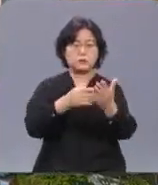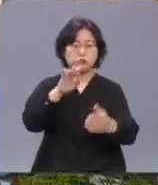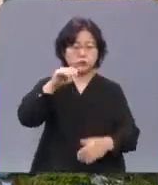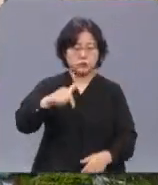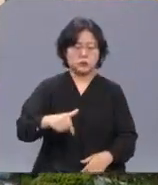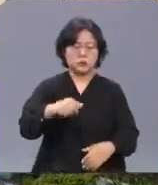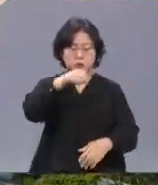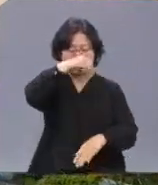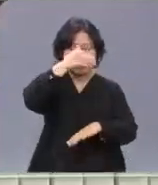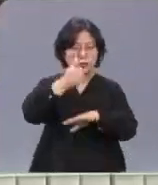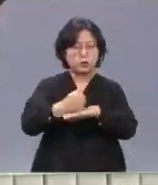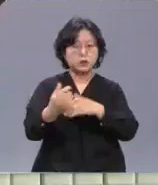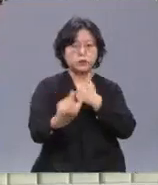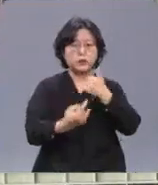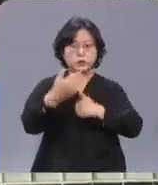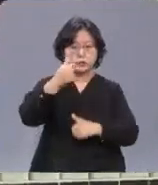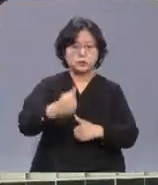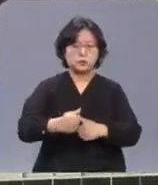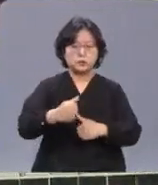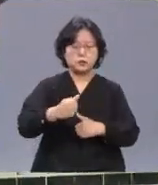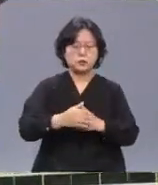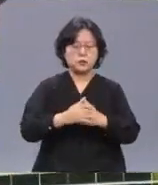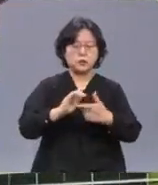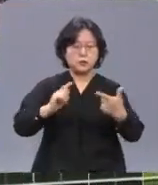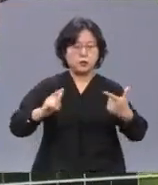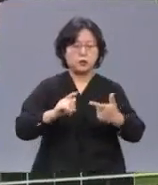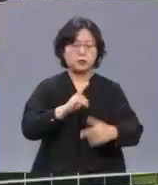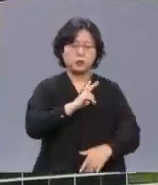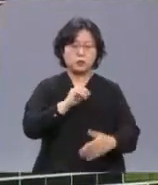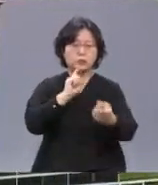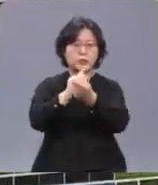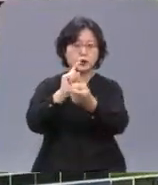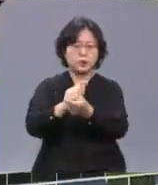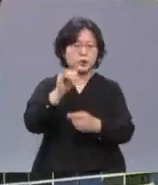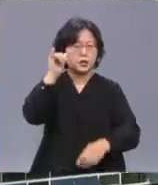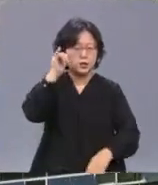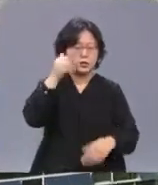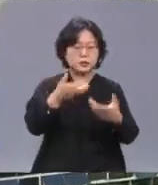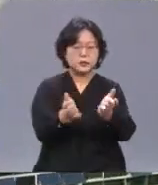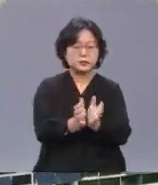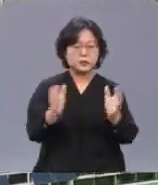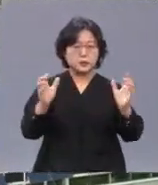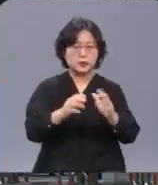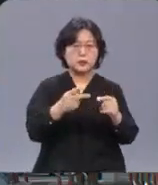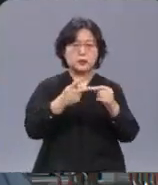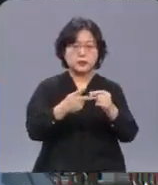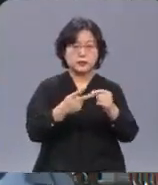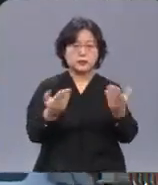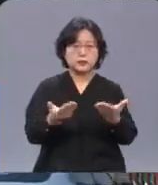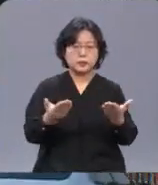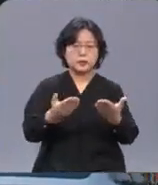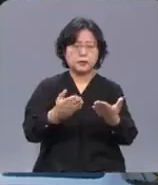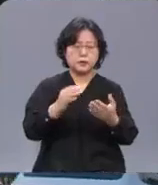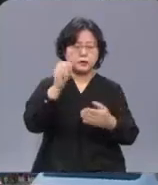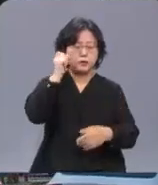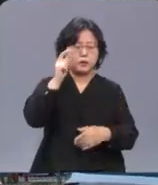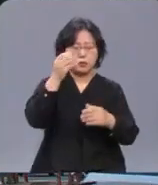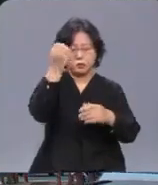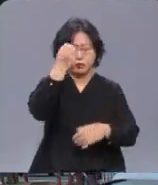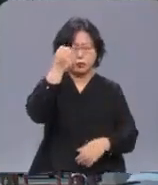우원식 예산결산위원장과 예결위원을 면담하고 인공지능 집적단지 2단계 사업과 영재고